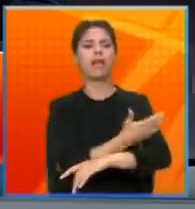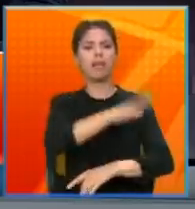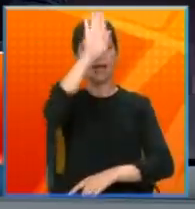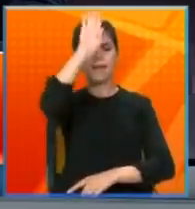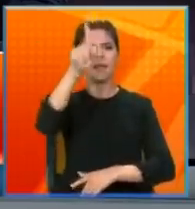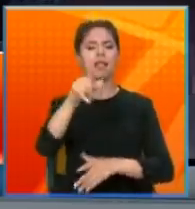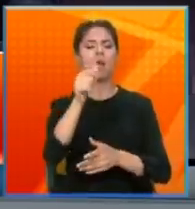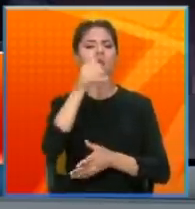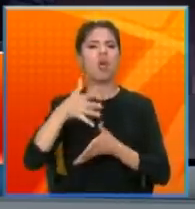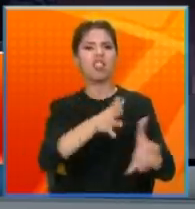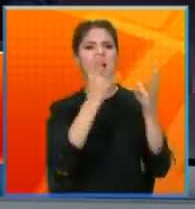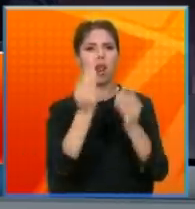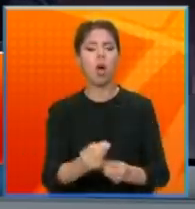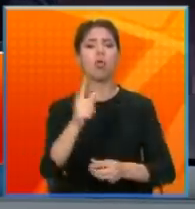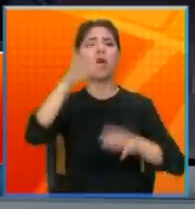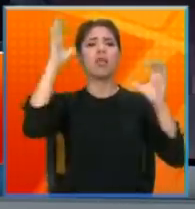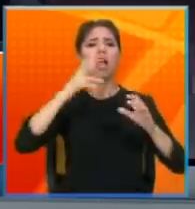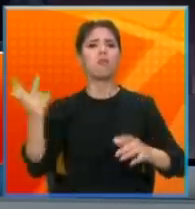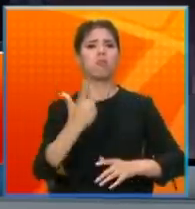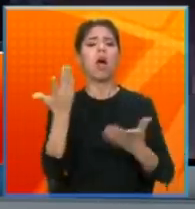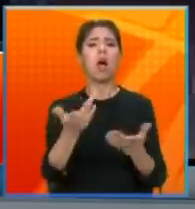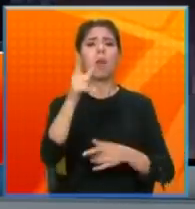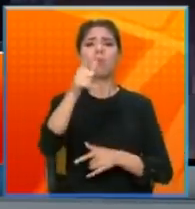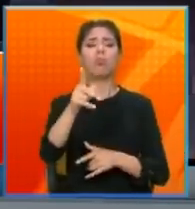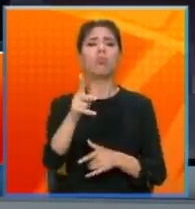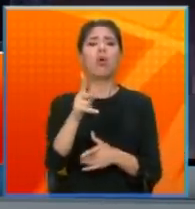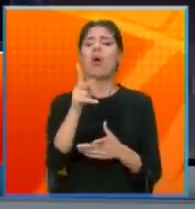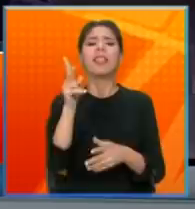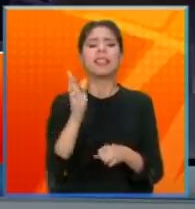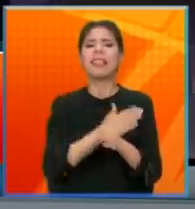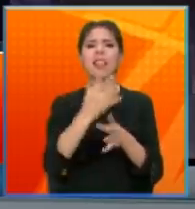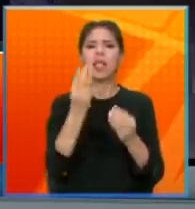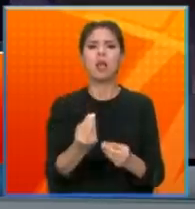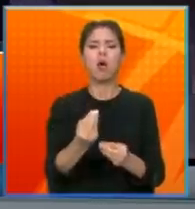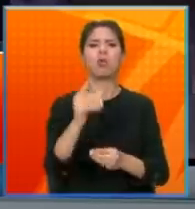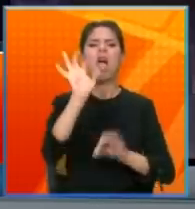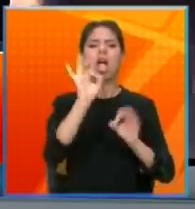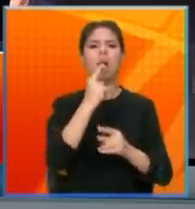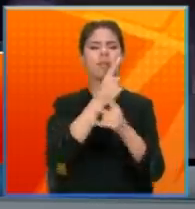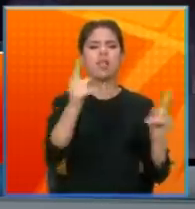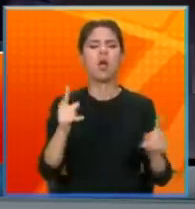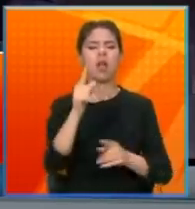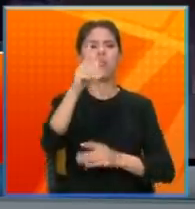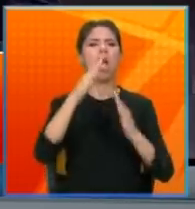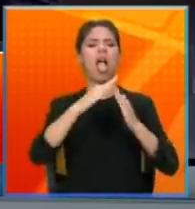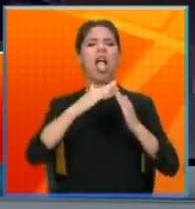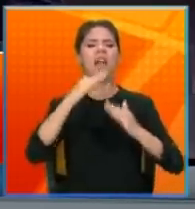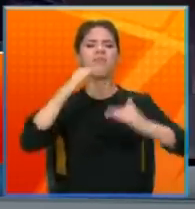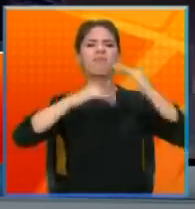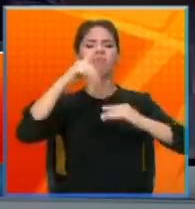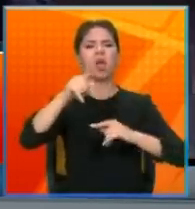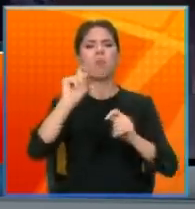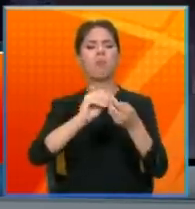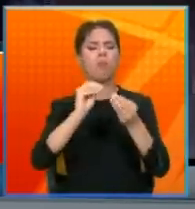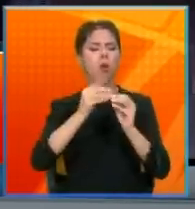İstanbul sele esiri oldu. Evet sağanak çok şiddetliydi ama işi bu noktaya getiren etkenlerden biri de elbette hep söylenen çarpık yapılaşma ve altyapı